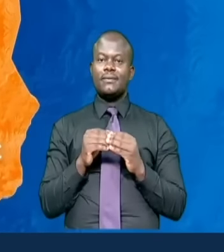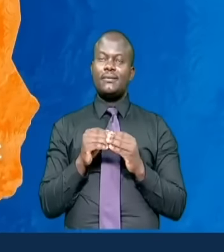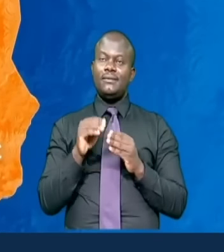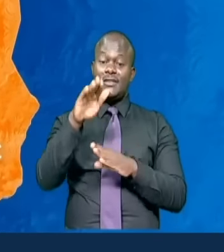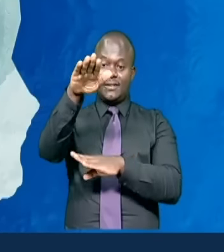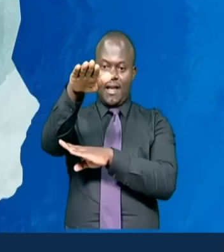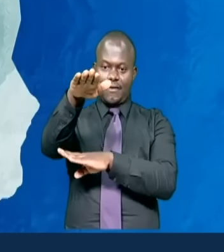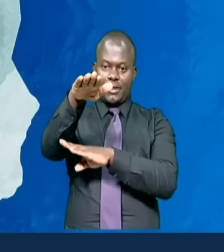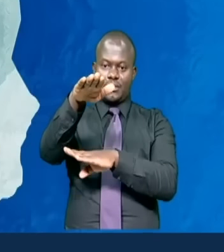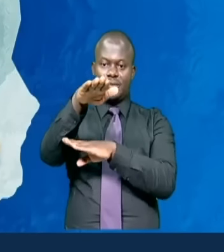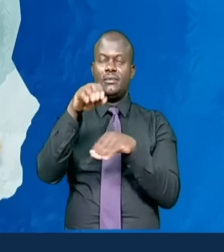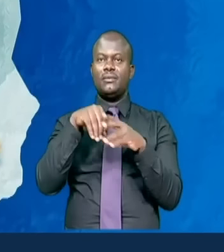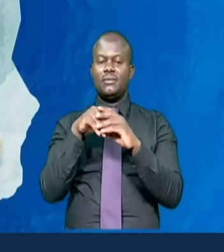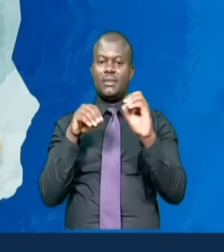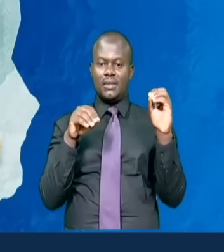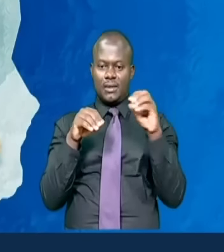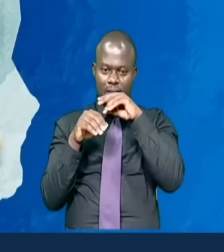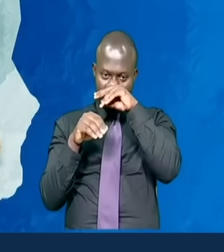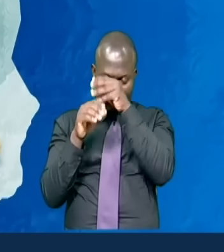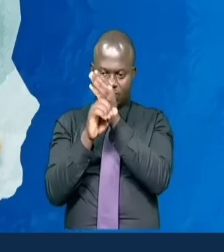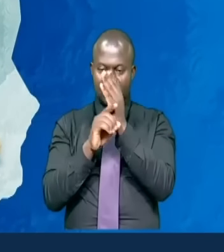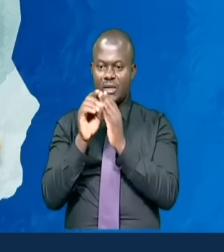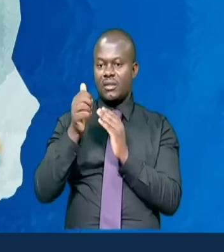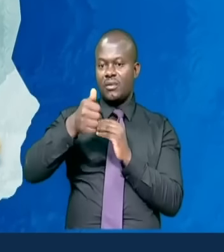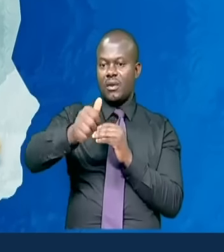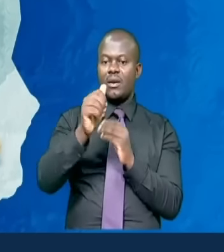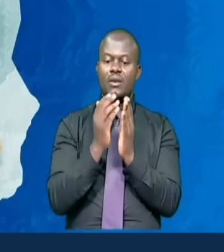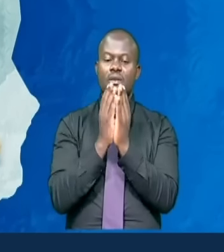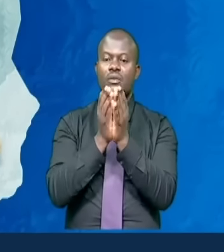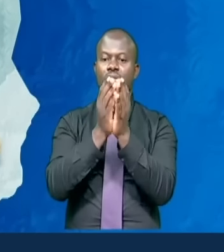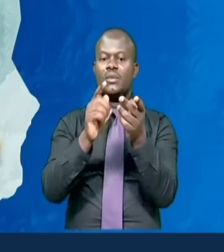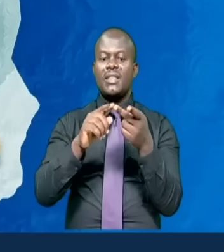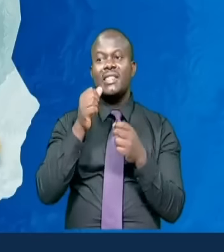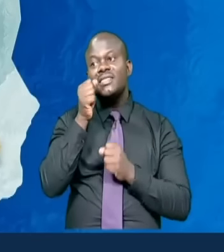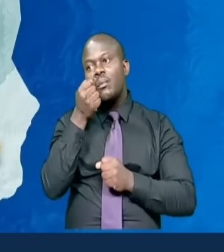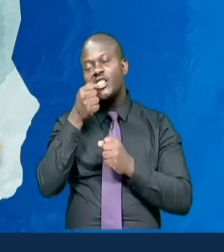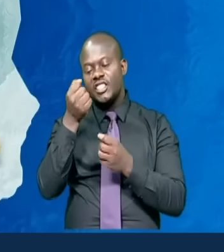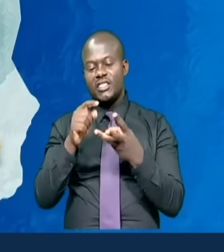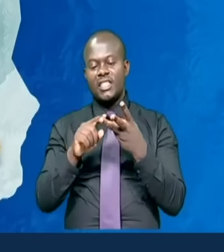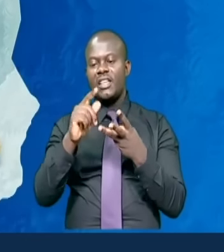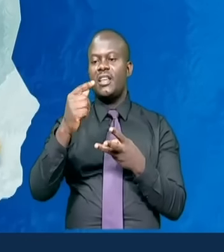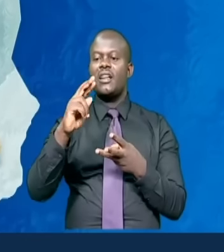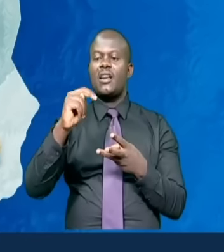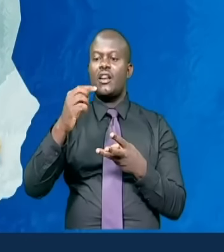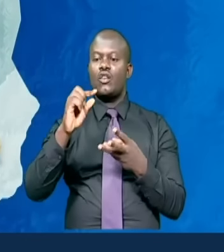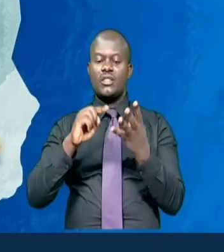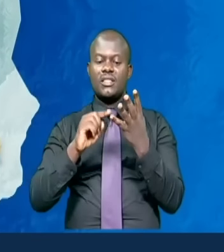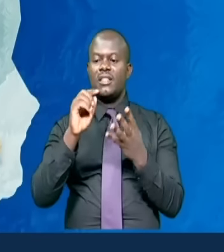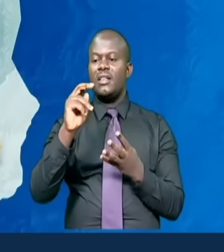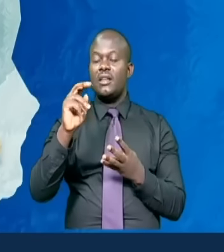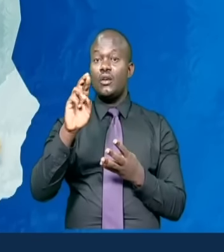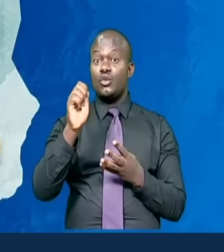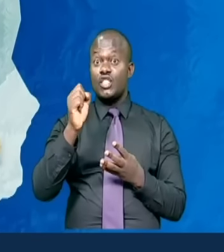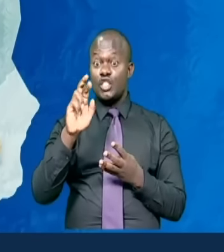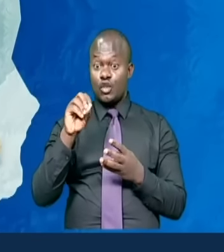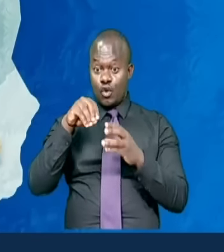gicamunsi mu bice byo mu burengerazuba mu turere twaho twa Rusizi Nyamasheke Karongi ndetse na Rutsiro kimwe no mu bice